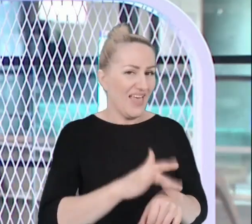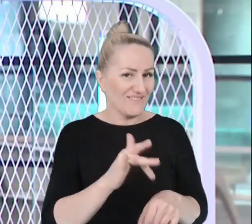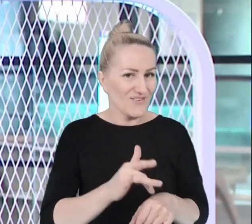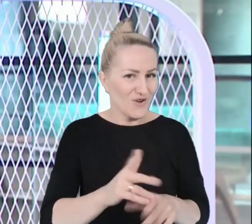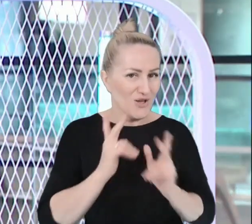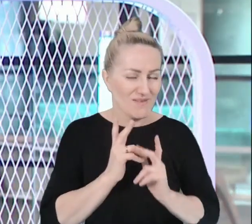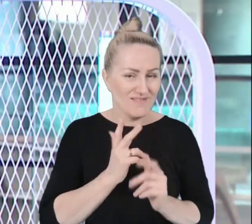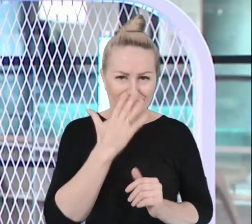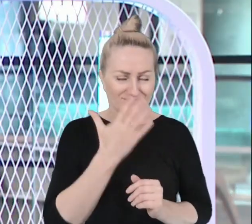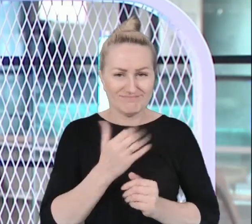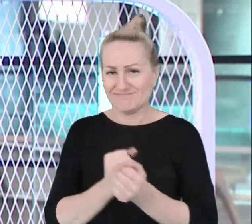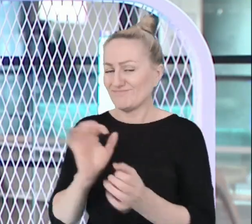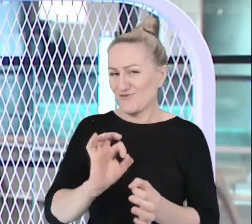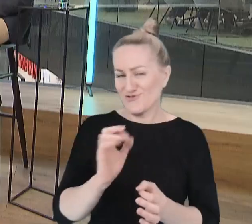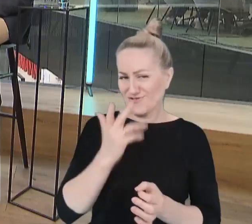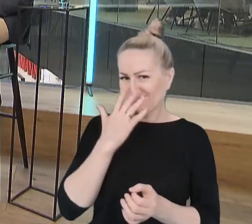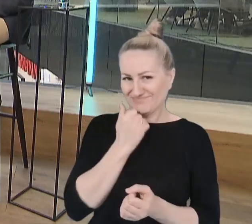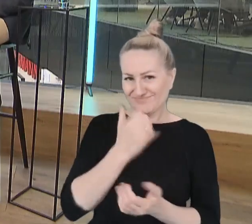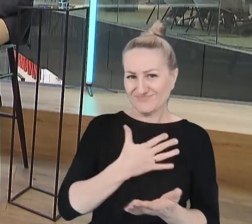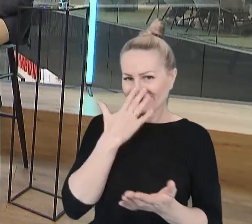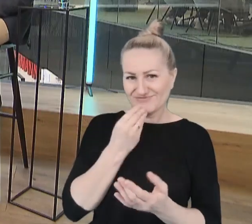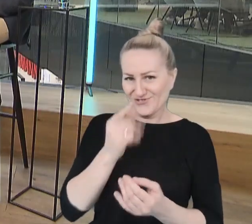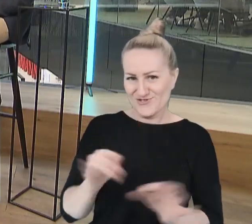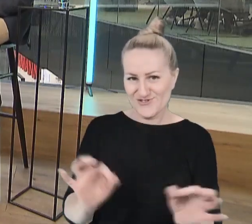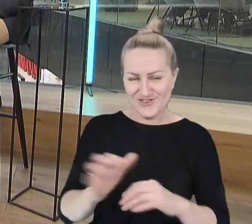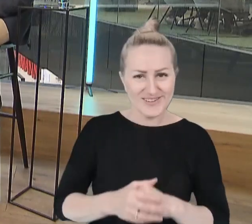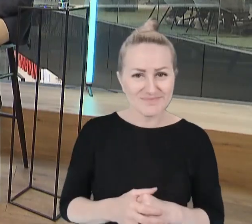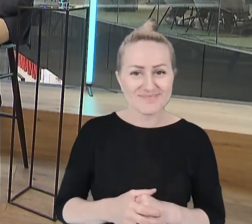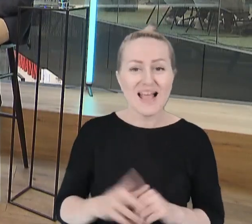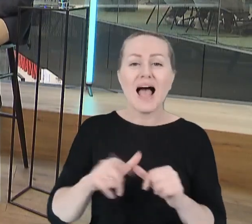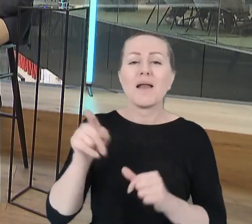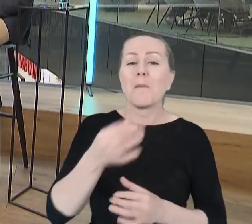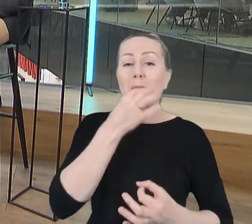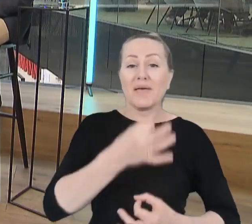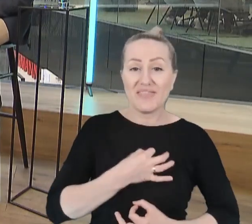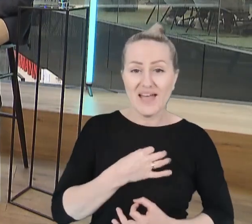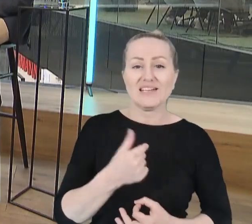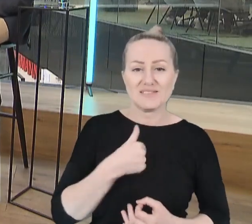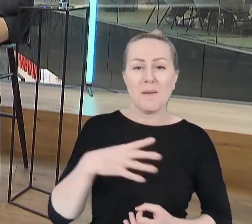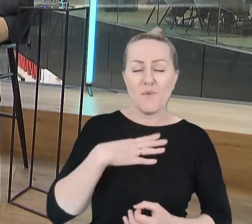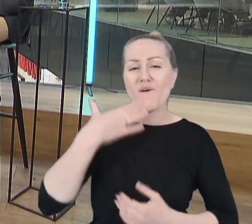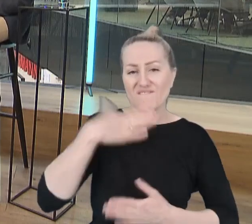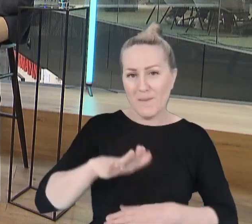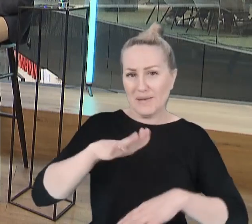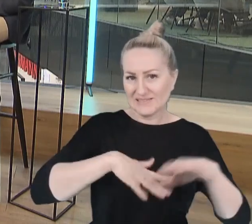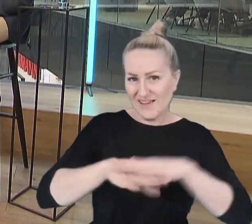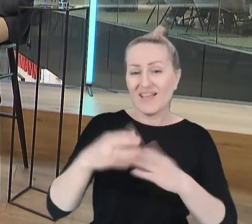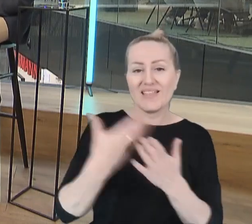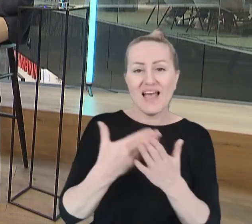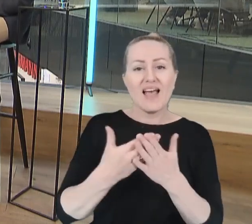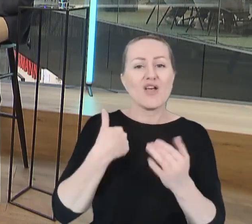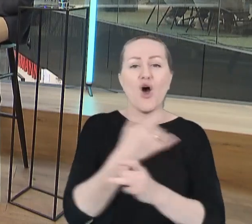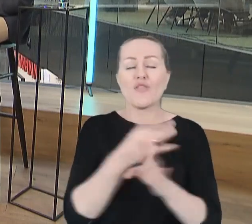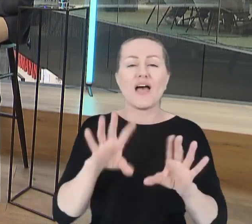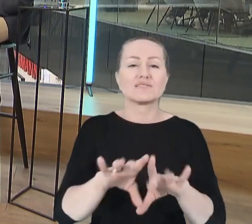efektywny odpoczynek. No więc pytasz osobę, która doświadczyła wypalenia zawodowego, więc tutaj się wyautuję od razu, że ja też nie